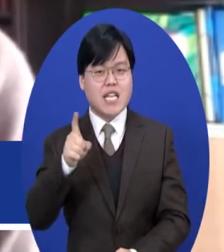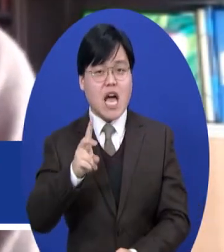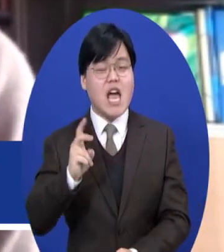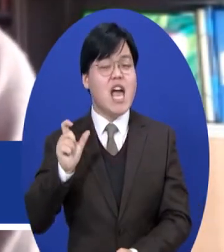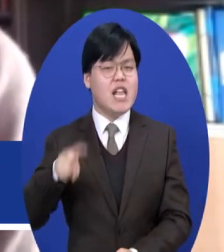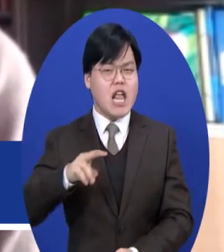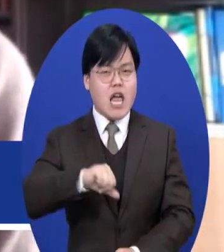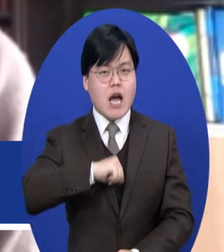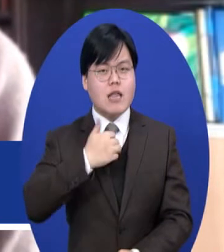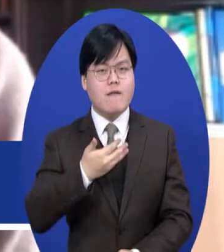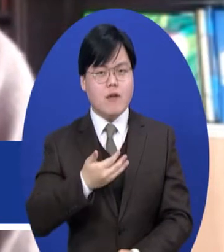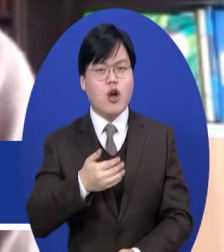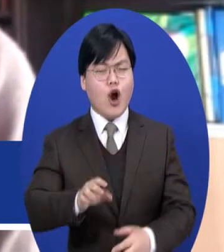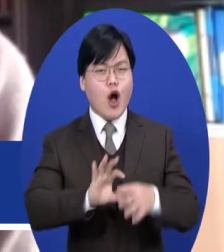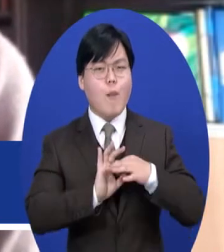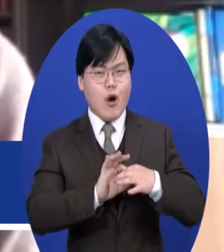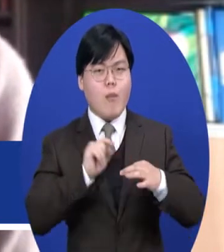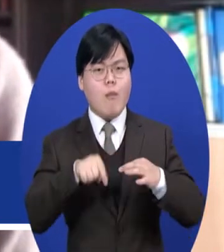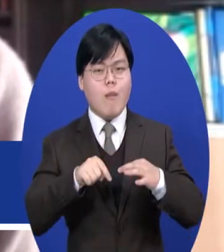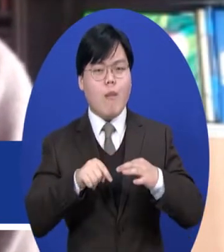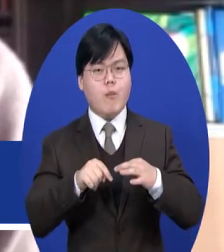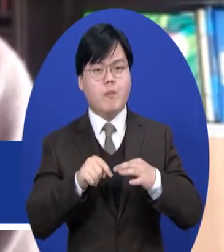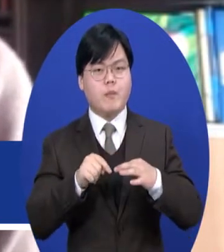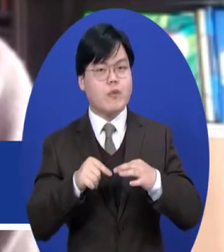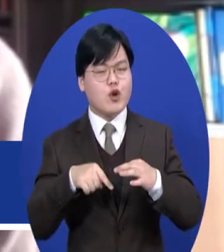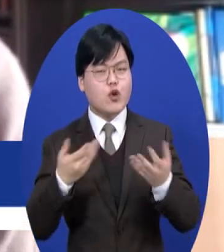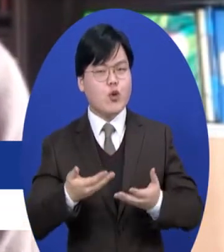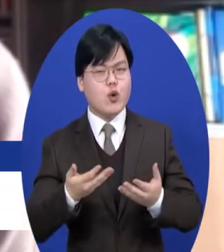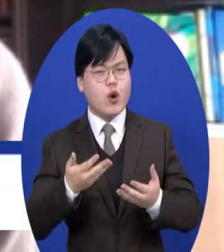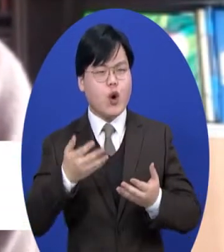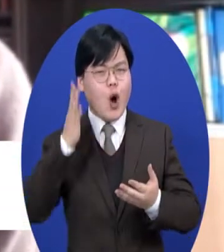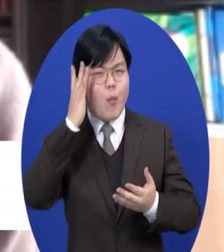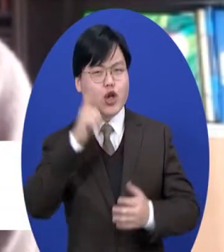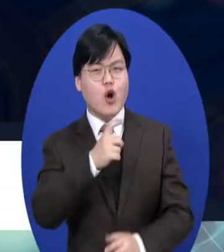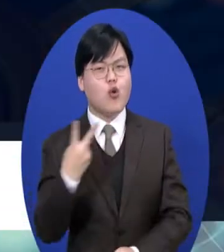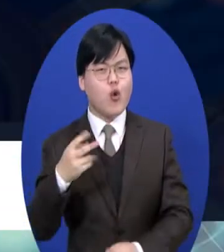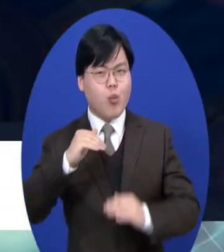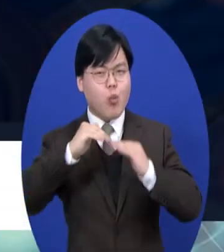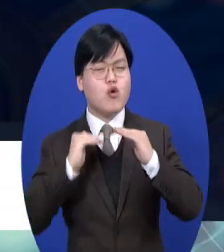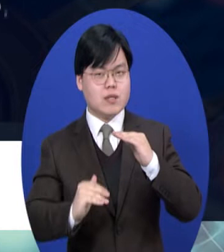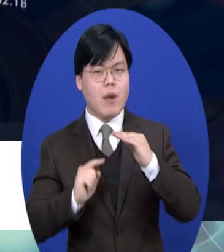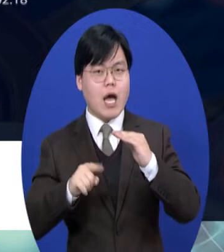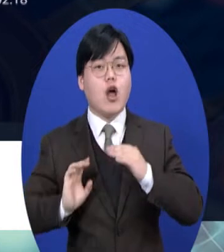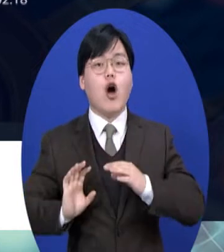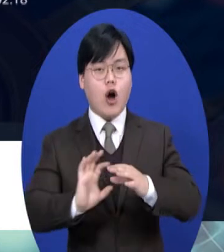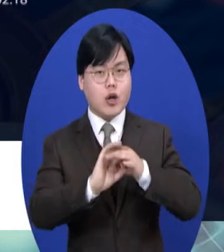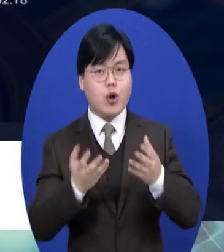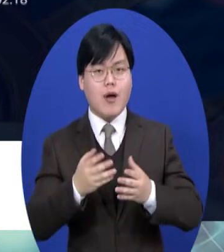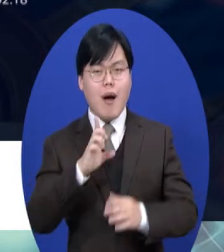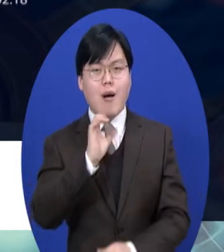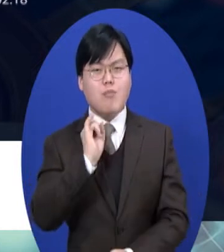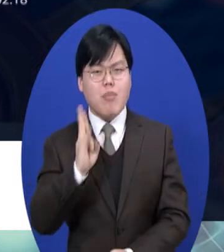бас холбоотой байгаа. Нөгөө төгөр юу гэхээр бодлын хөв буурсан байна тийм үү? Түүнтэй уялдуулаад юу гэхээр